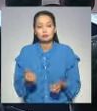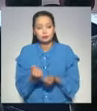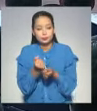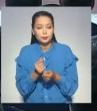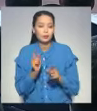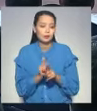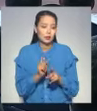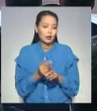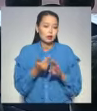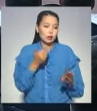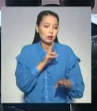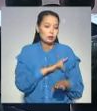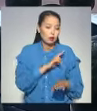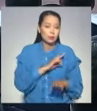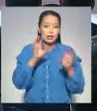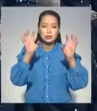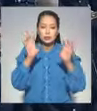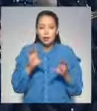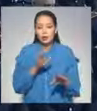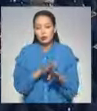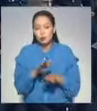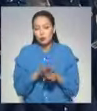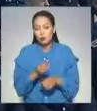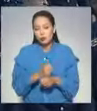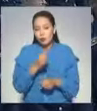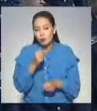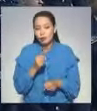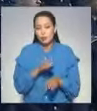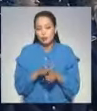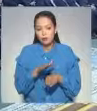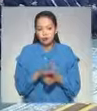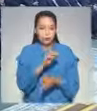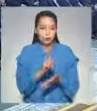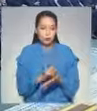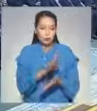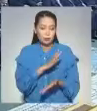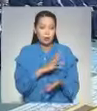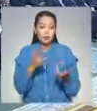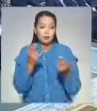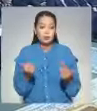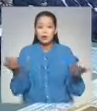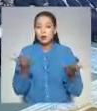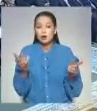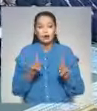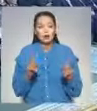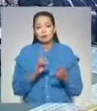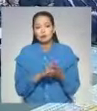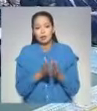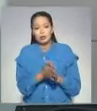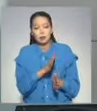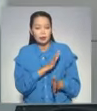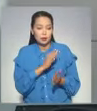алдын алушы, заңның орындалуын қадағалаушы болуға тиіс. Я, қандай жағдай болмасын, бірінші